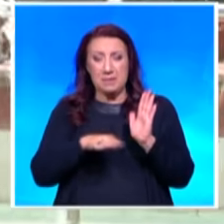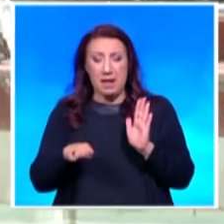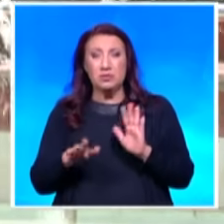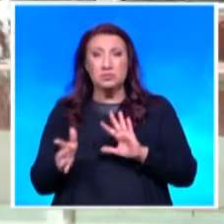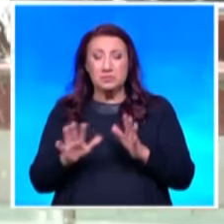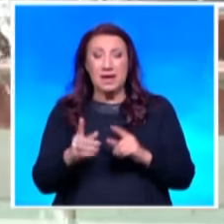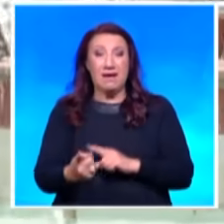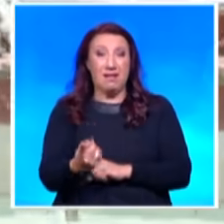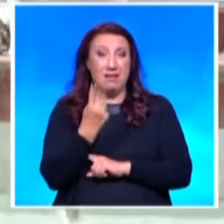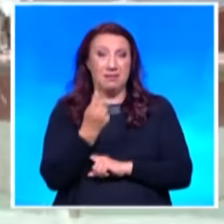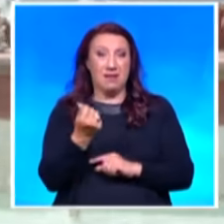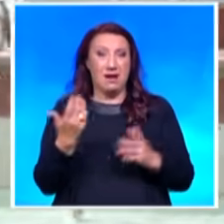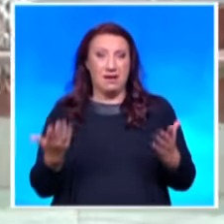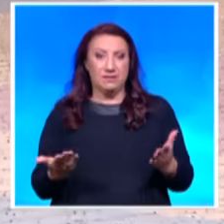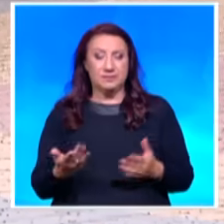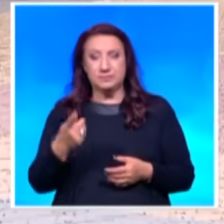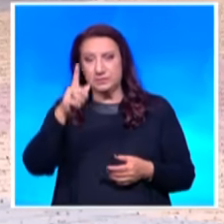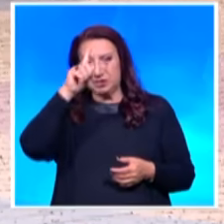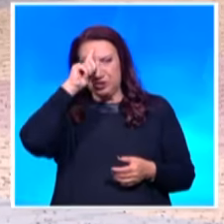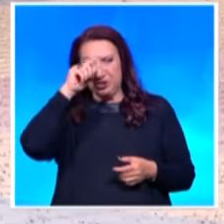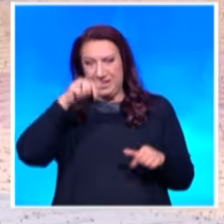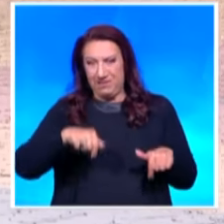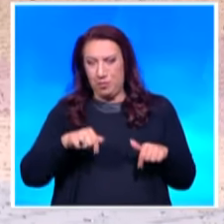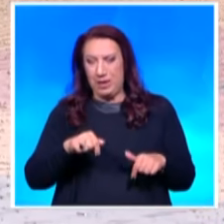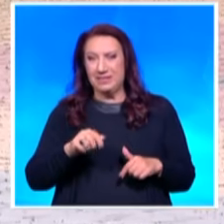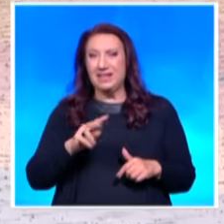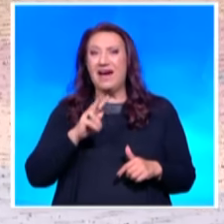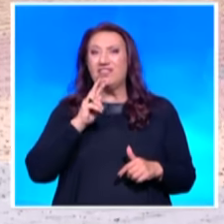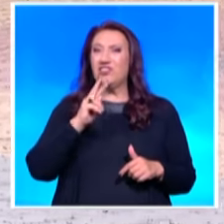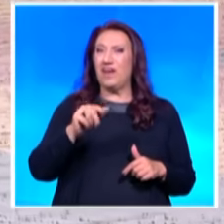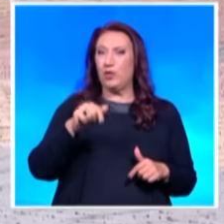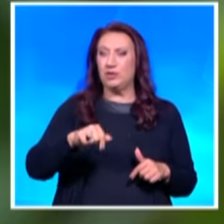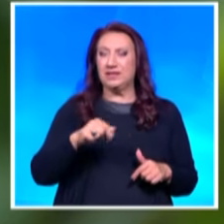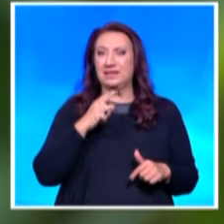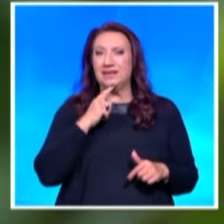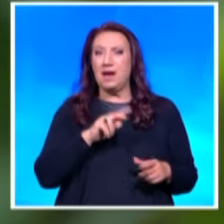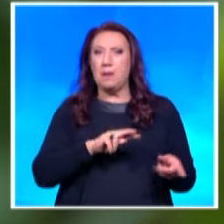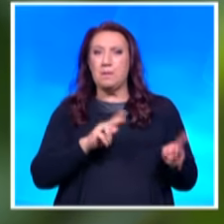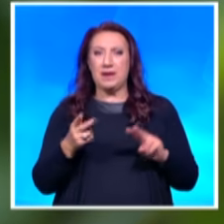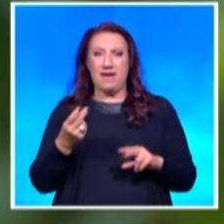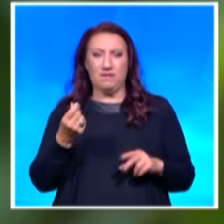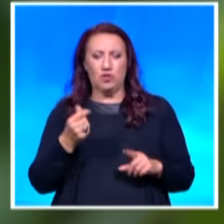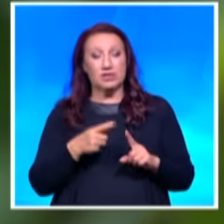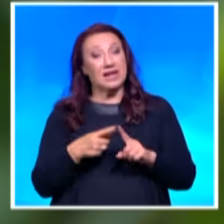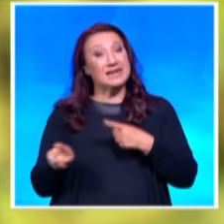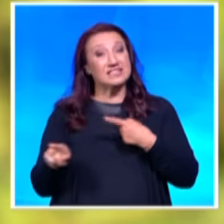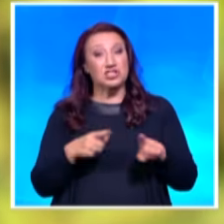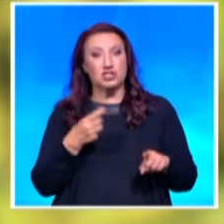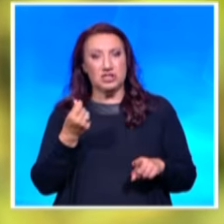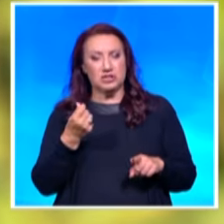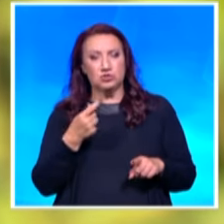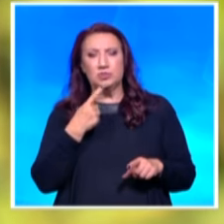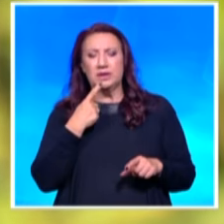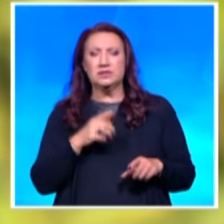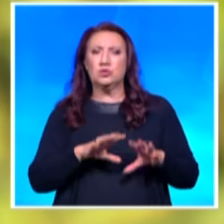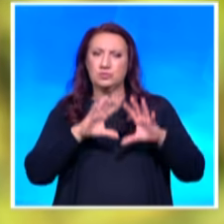За жените, чиято втора година от майчинството тече в момента, преводите, които ще получат днес, са различни, но цялата допълнителна сума от началото